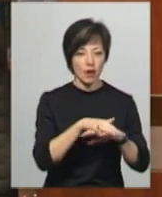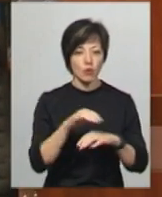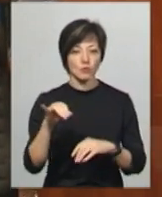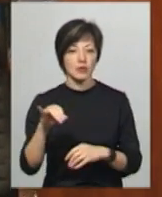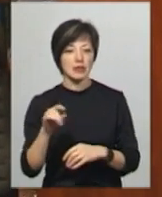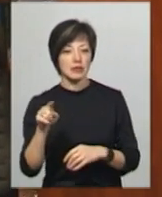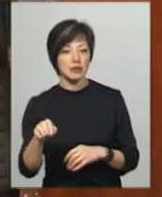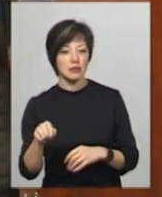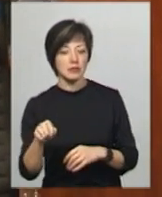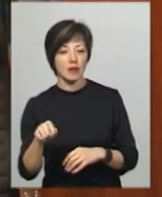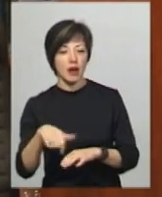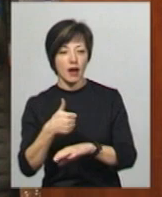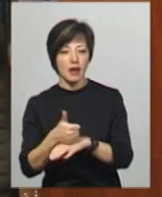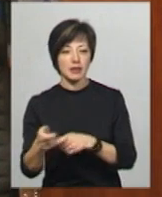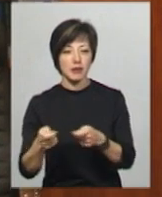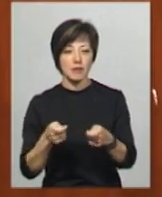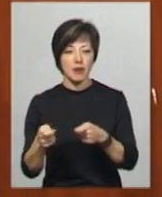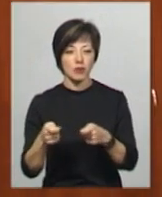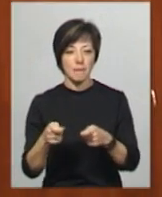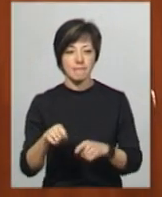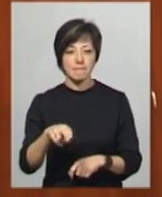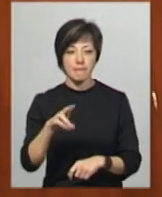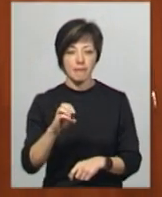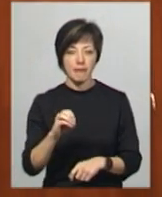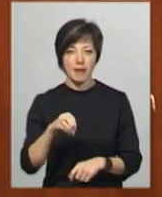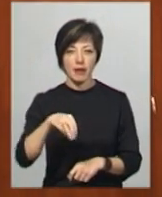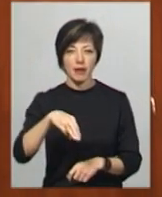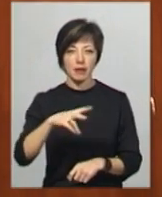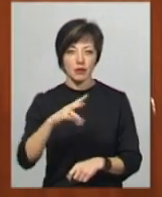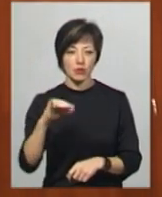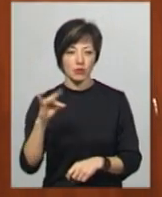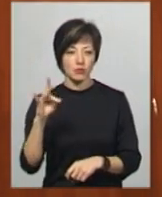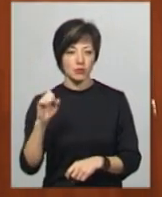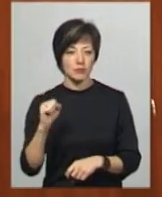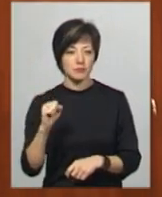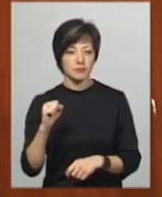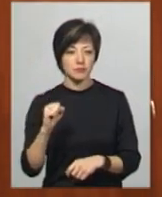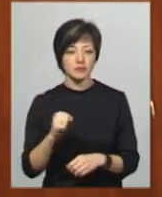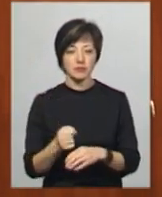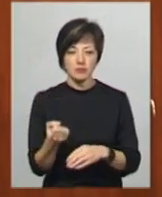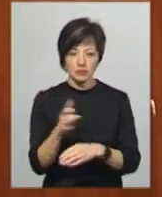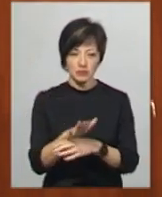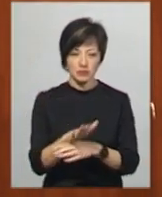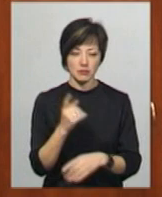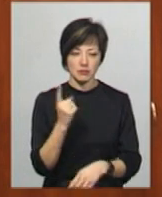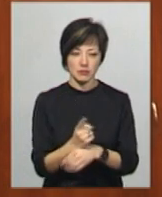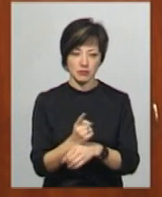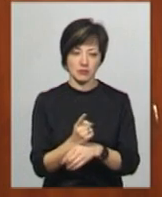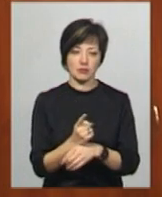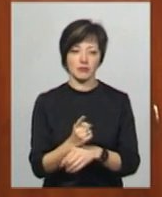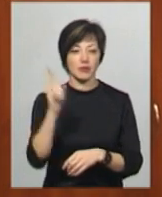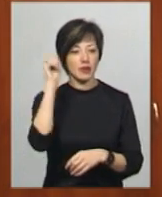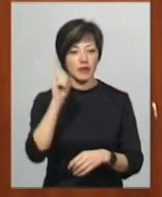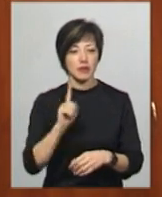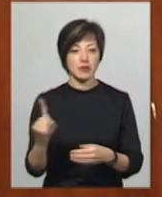же ж атаманом Петлюрою. Він видав відповідні укази в свій час, що є забороняли